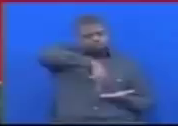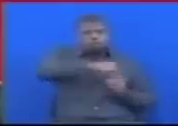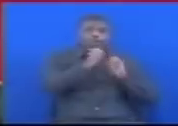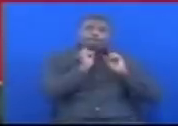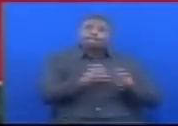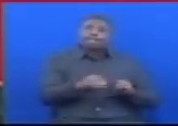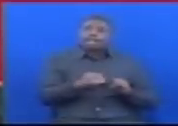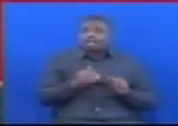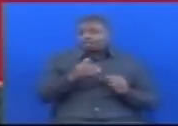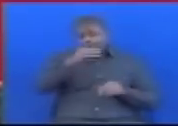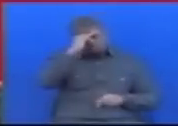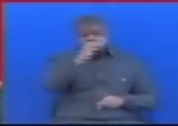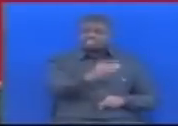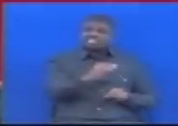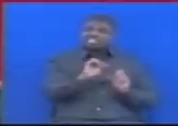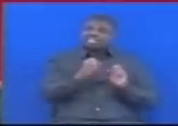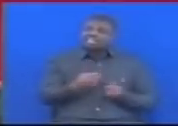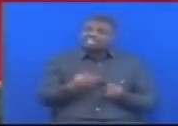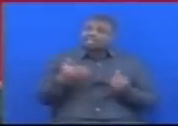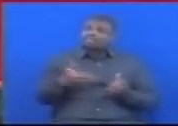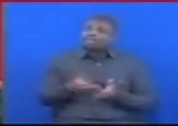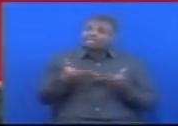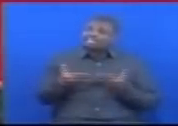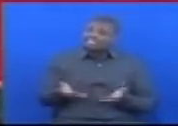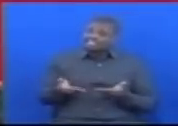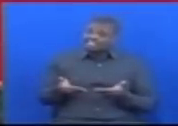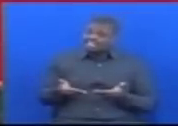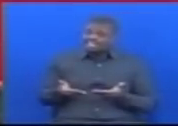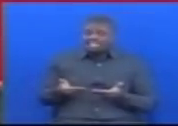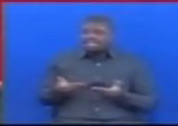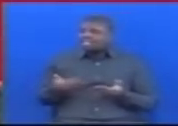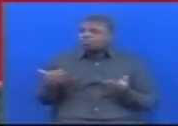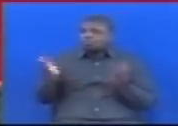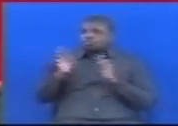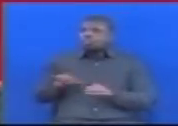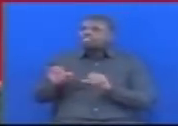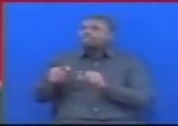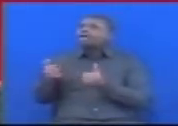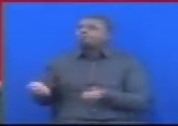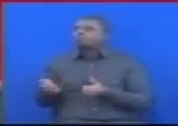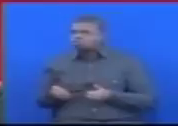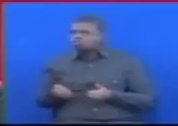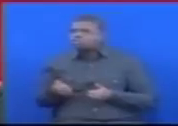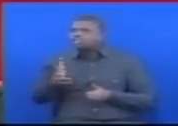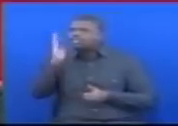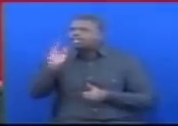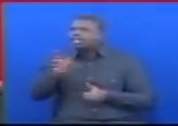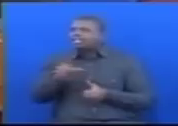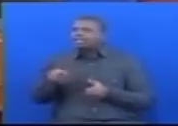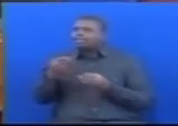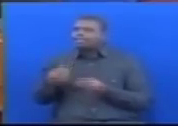takriban miaka mitano sasa kiko kwenye mtambao wa panya. Je, nili serikali itapeleka pesa kumalizia kituo kile?